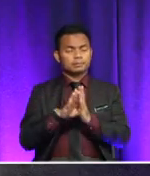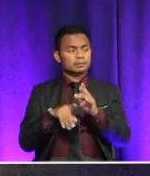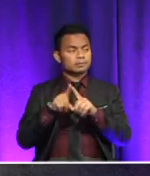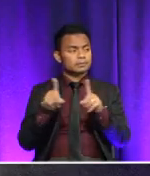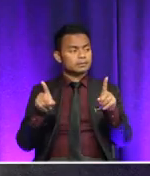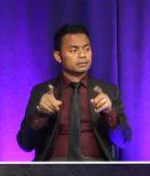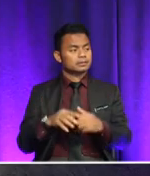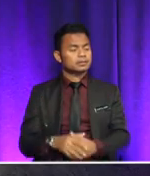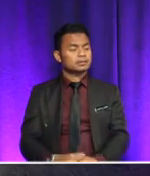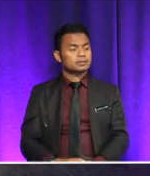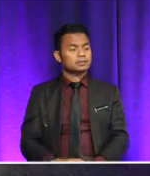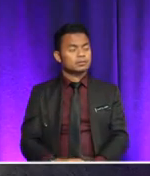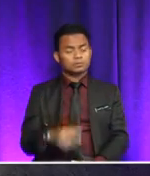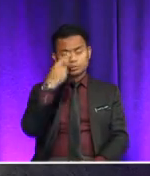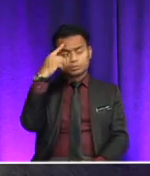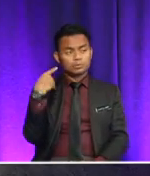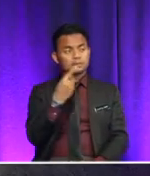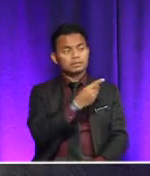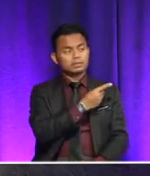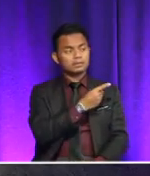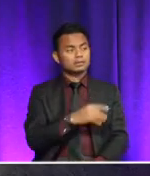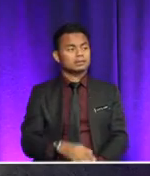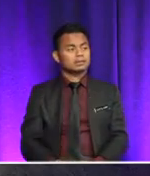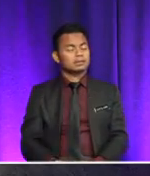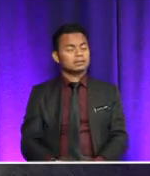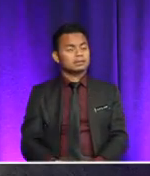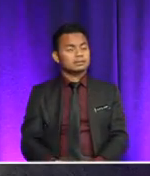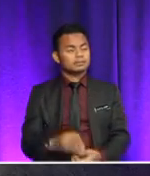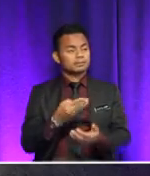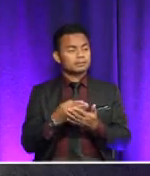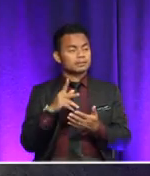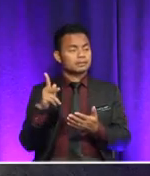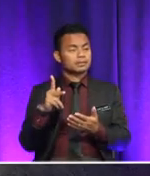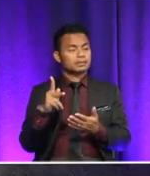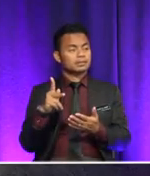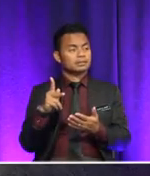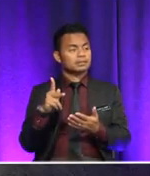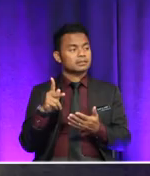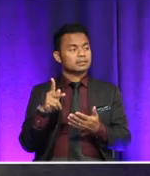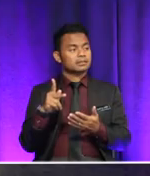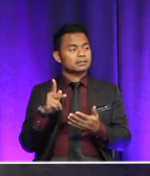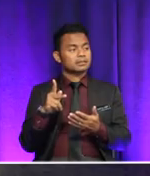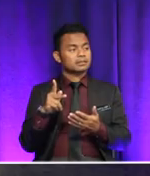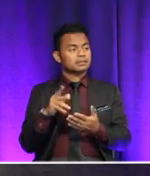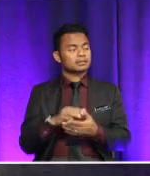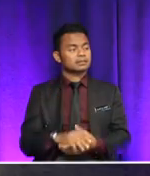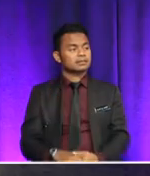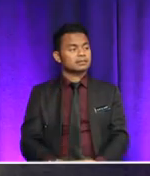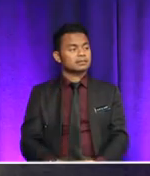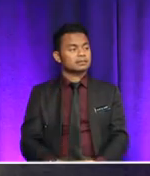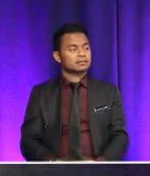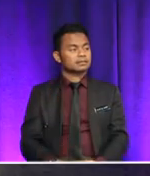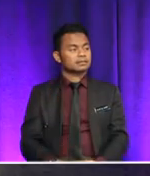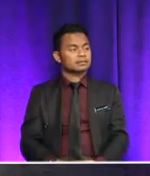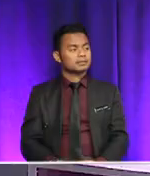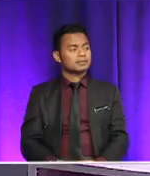itu ke depan untuk kita ah berikan dan untuk lafazkan rangka-rangka pantun silakan jenggot